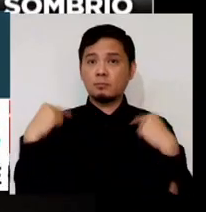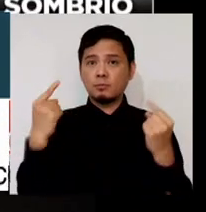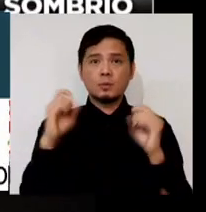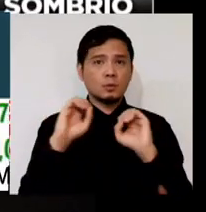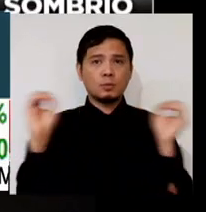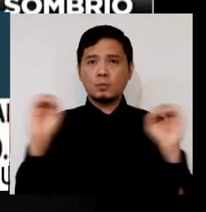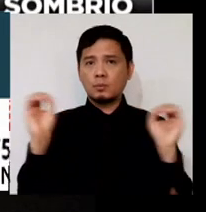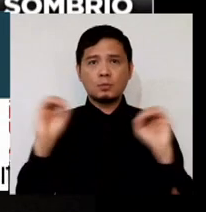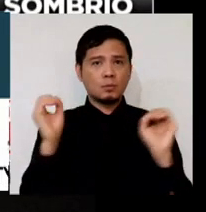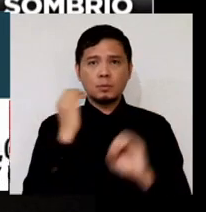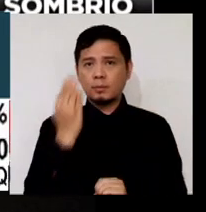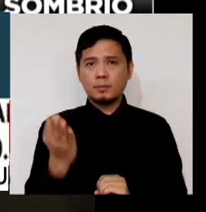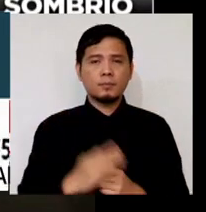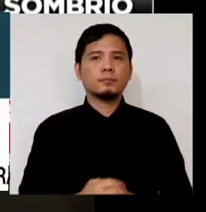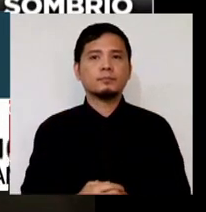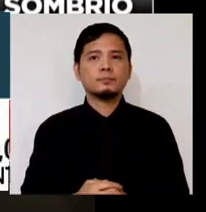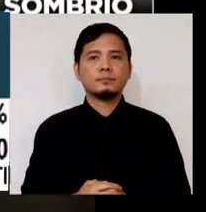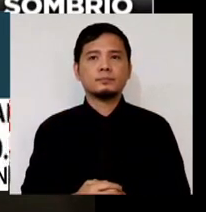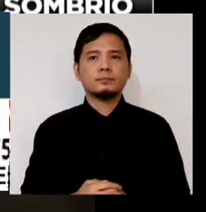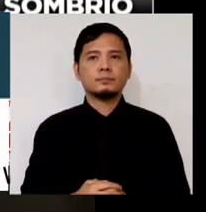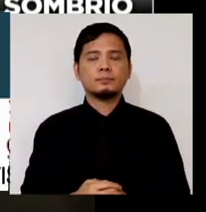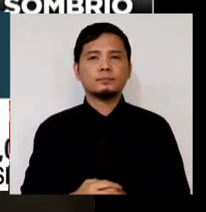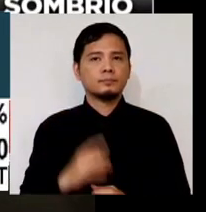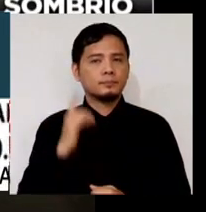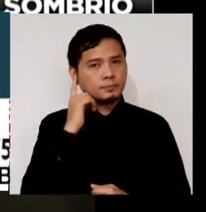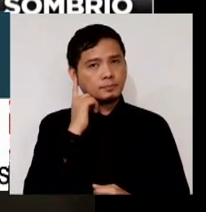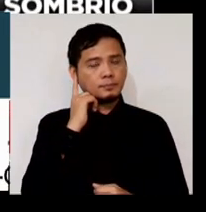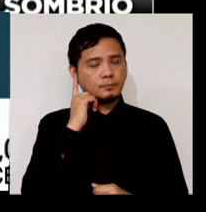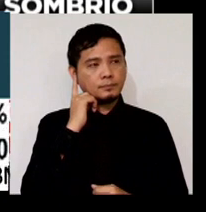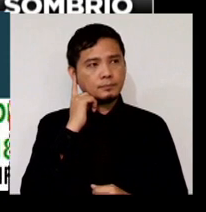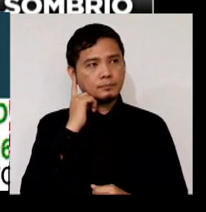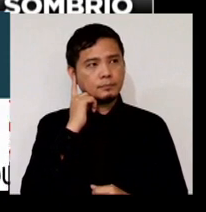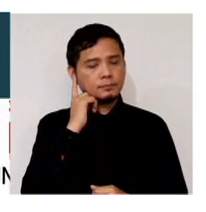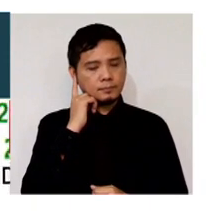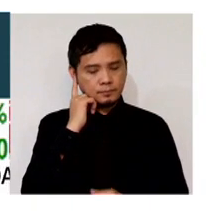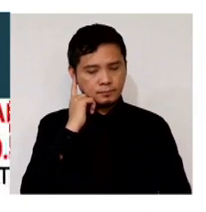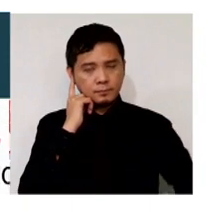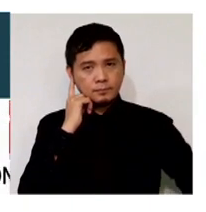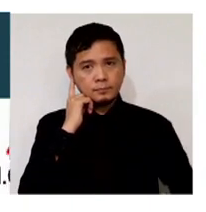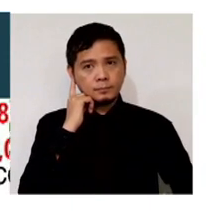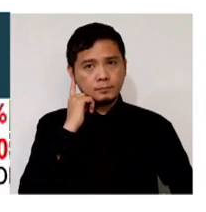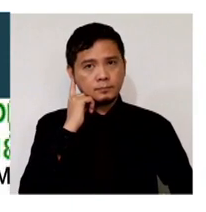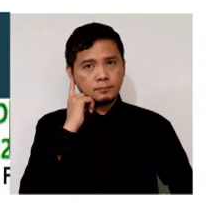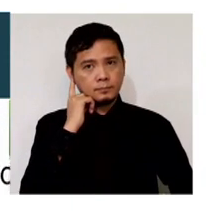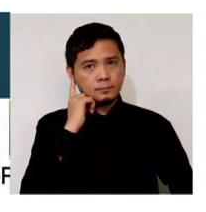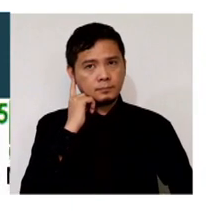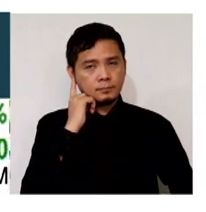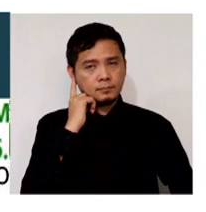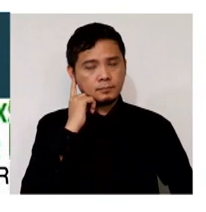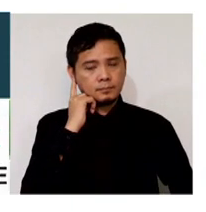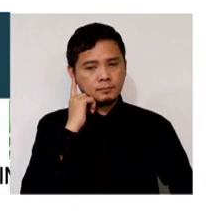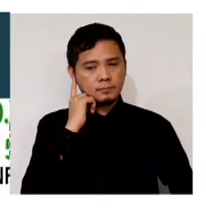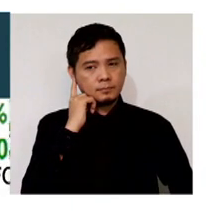po nabanggit niyo po kanina, Governor, na merong mga troso that you had to, you know, get out of the way because it was stuck